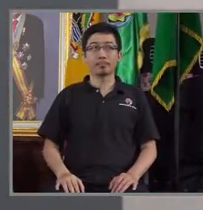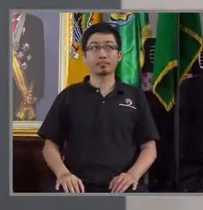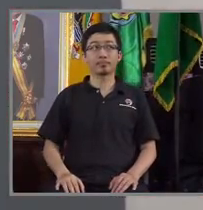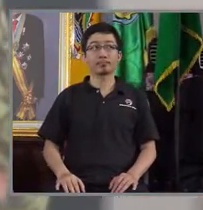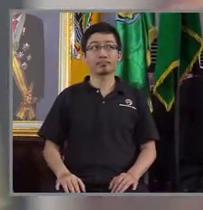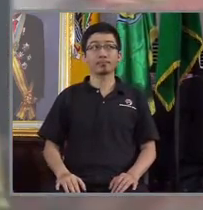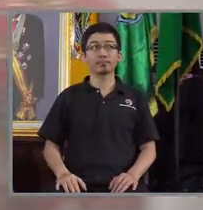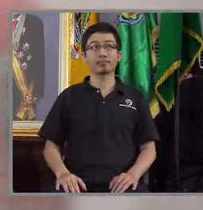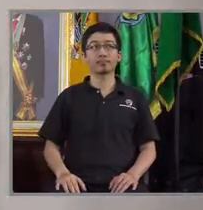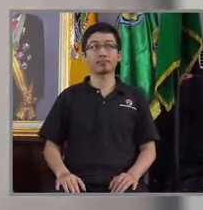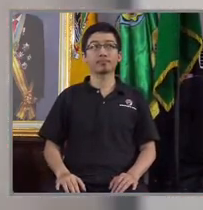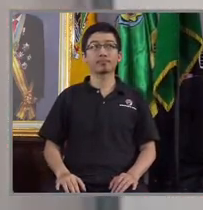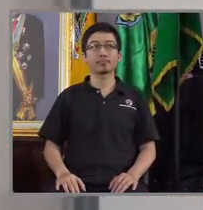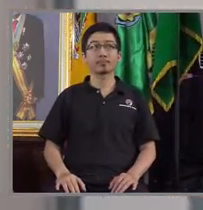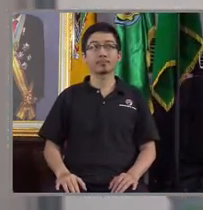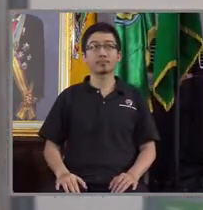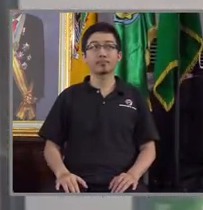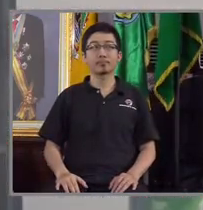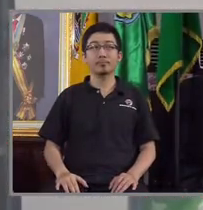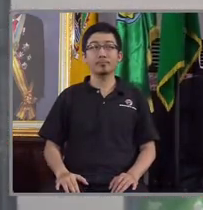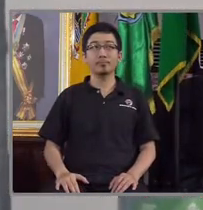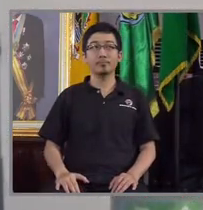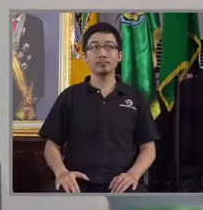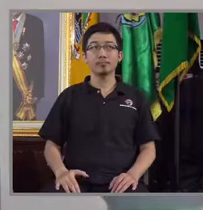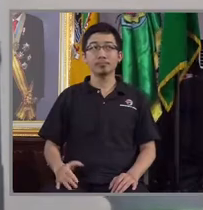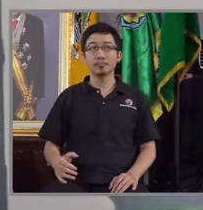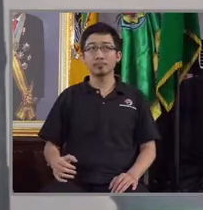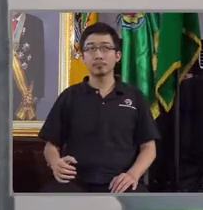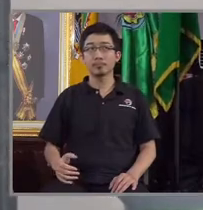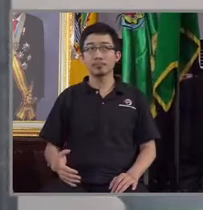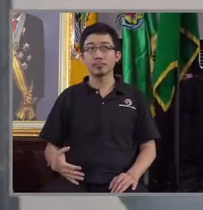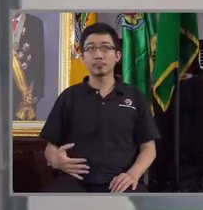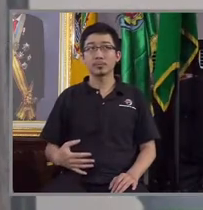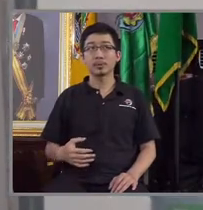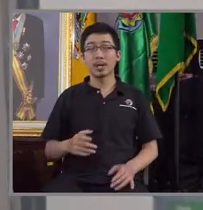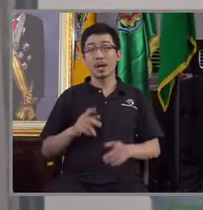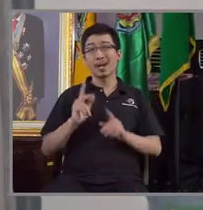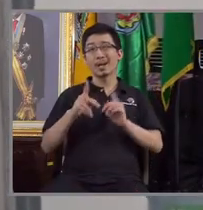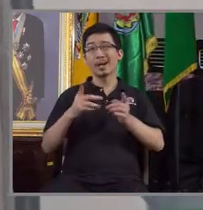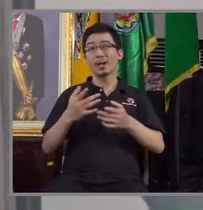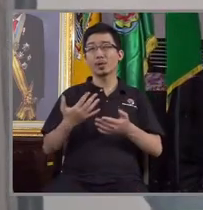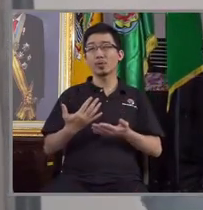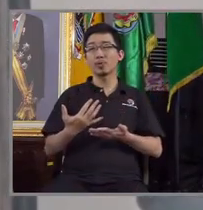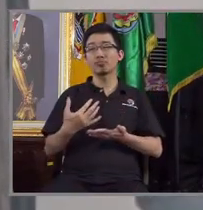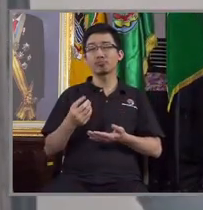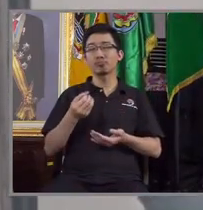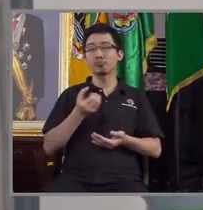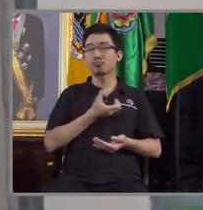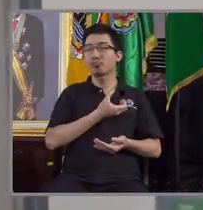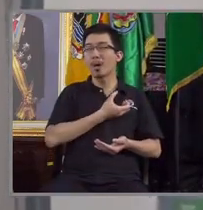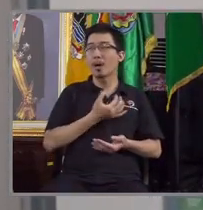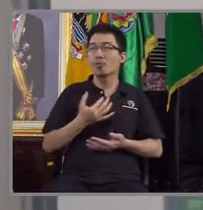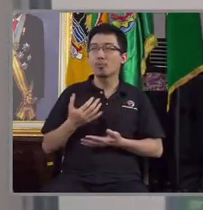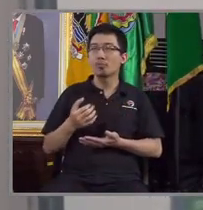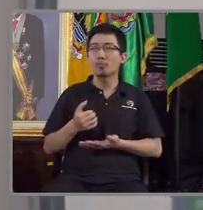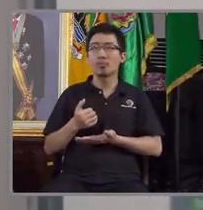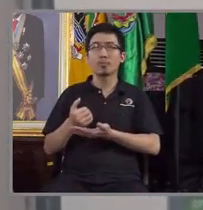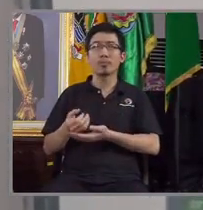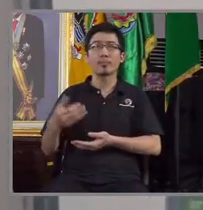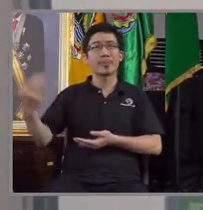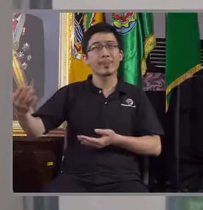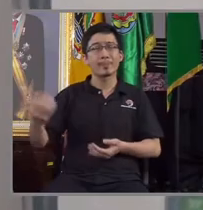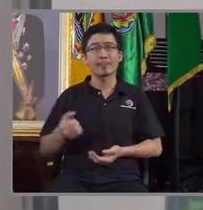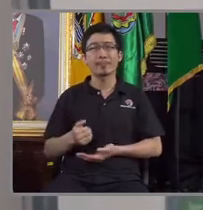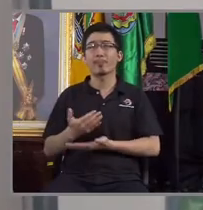hai cek tadi karena sudah mendapatkan kisi-kisi dari Pak Gub kalau minta memang itu ya pak ya Hai pop ya